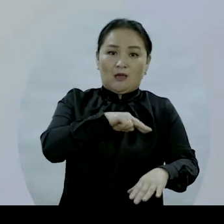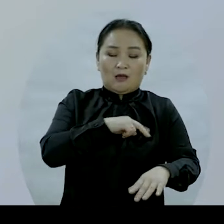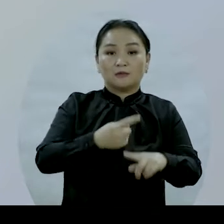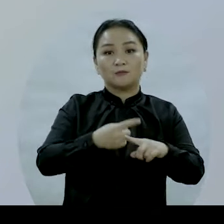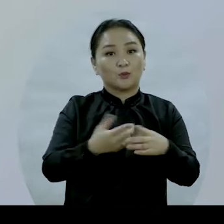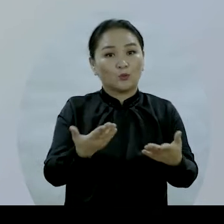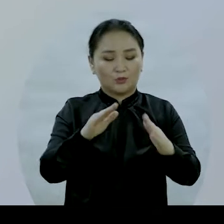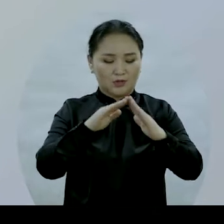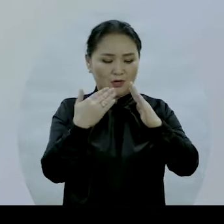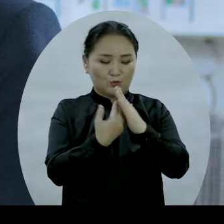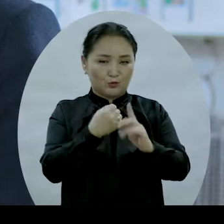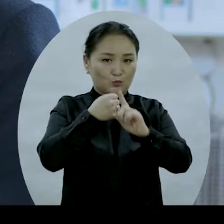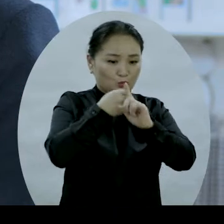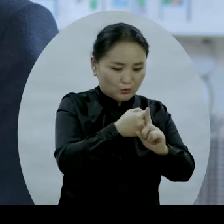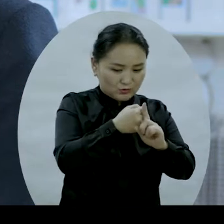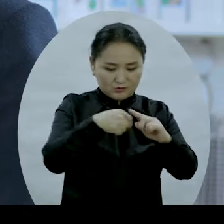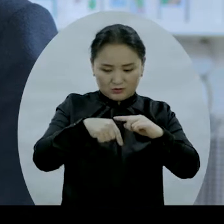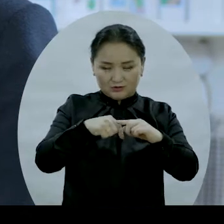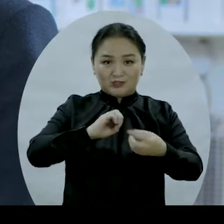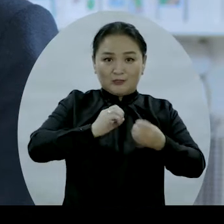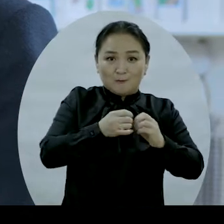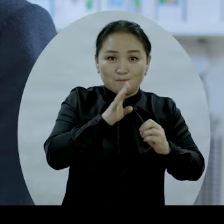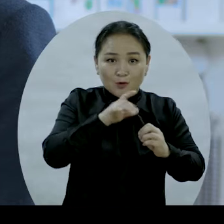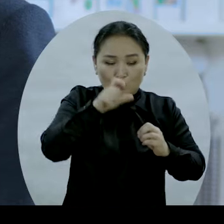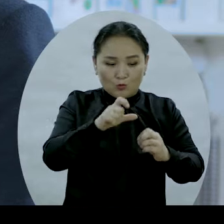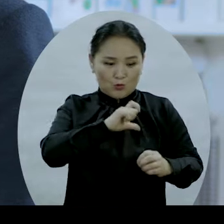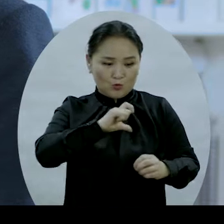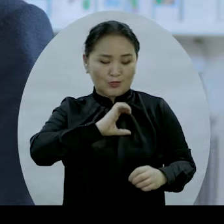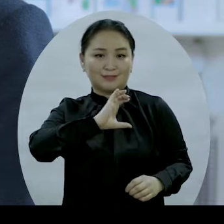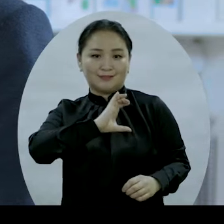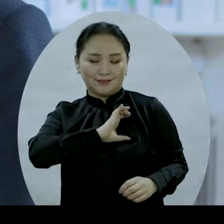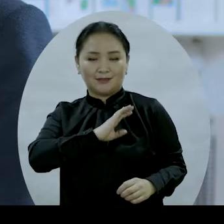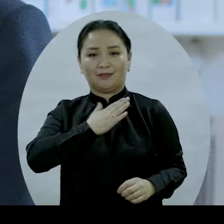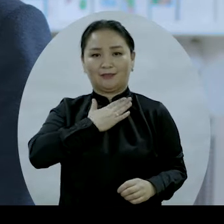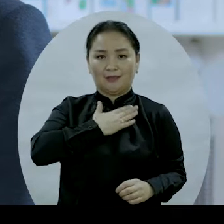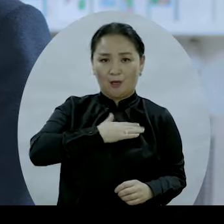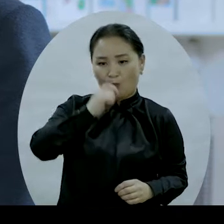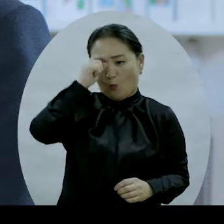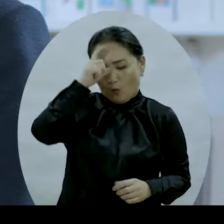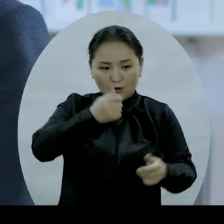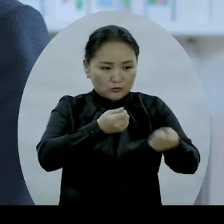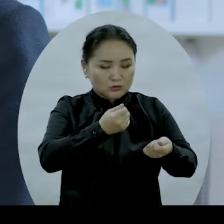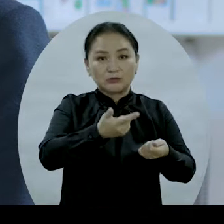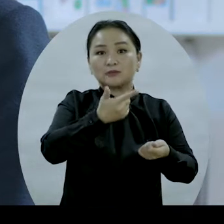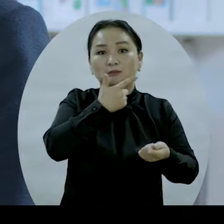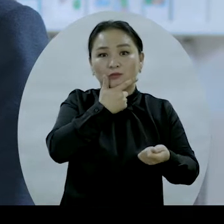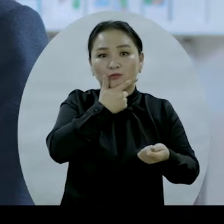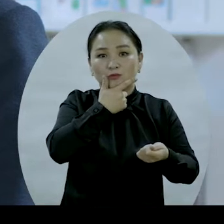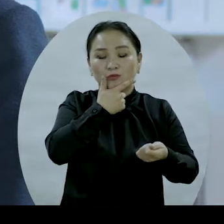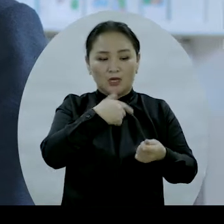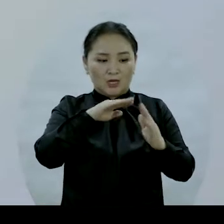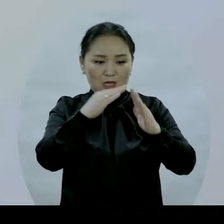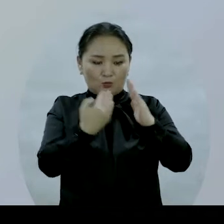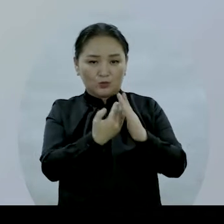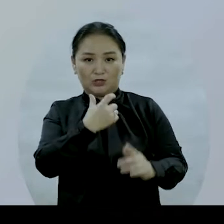нэмэгдэхдээ гэр бүлийн хүчирхийллийн үйлдэгчид нөлөө үзүүлэхдээ өөрийн сэтгэл хөдлөлөө эрүүлэр зохицуулж чадахгүй боловсроогүй сэтгэл